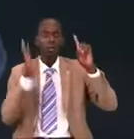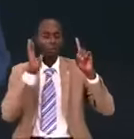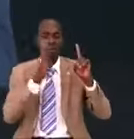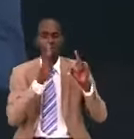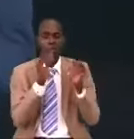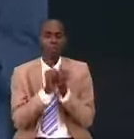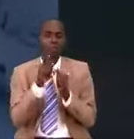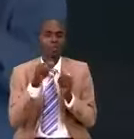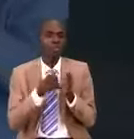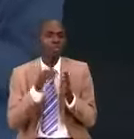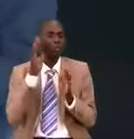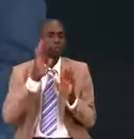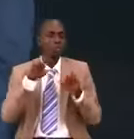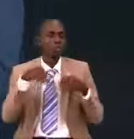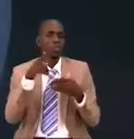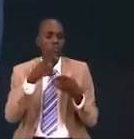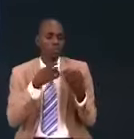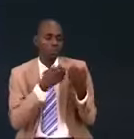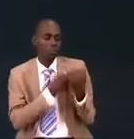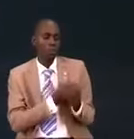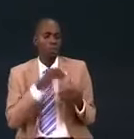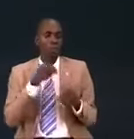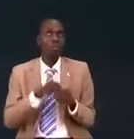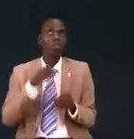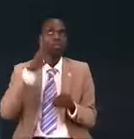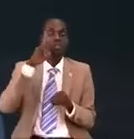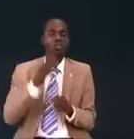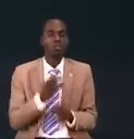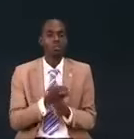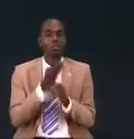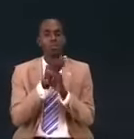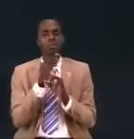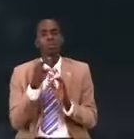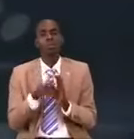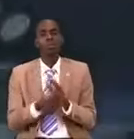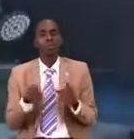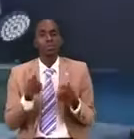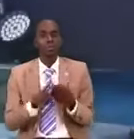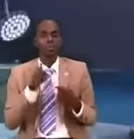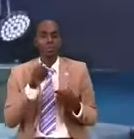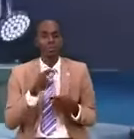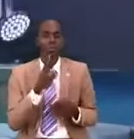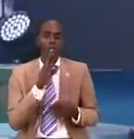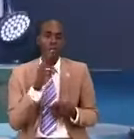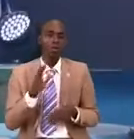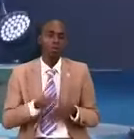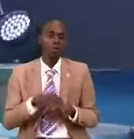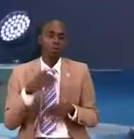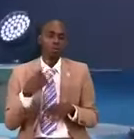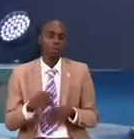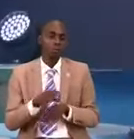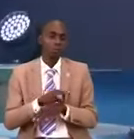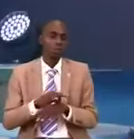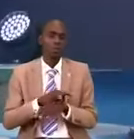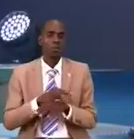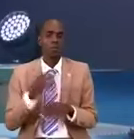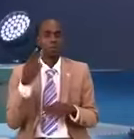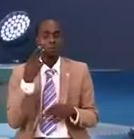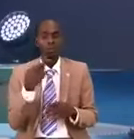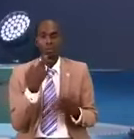comme tu es sur le terrain il nous dit ne t'ai-je pas donner ce tordre fortifie-toi et prends